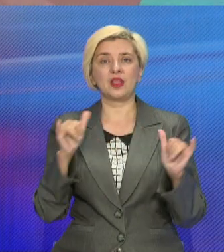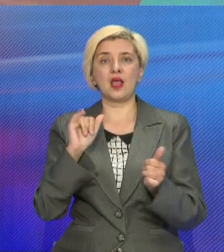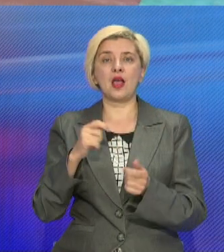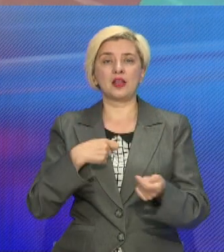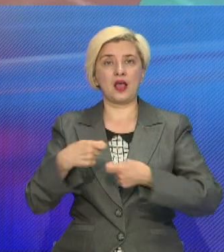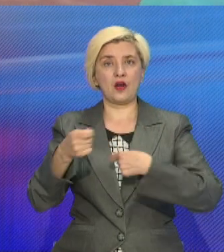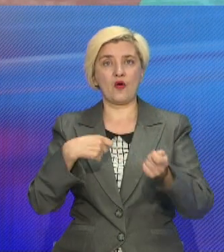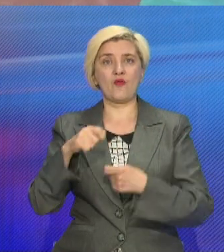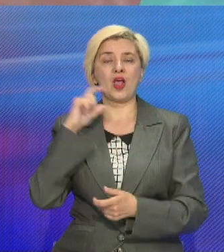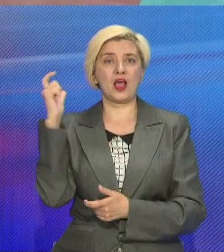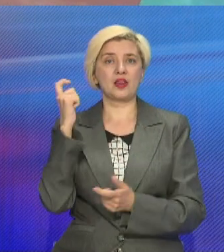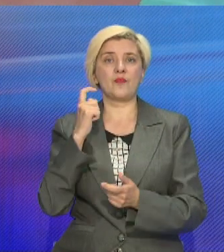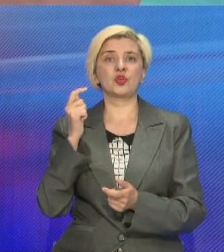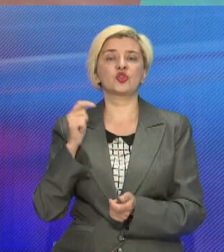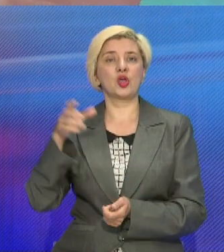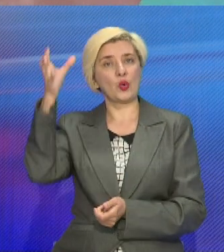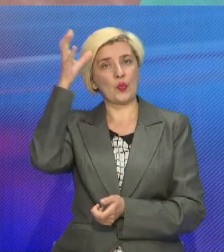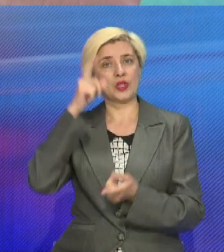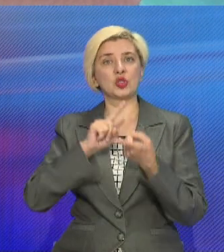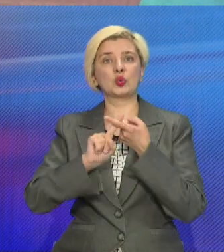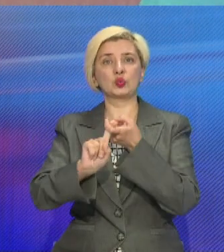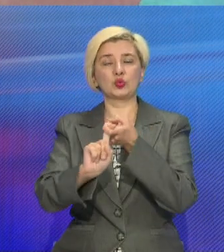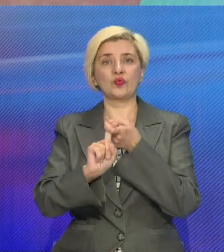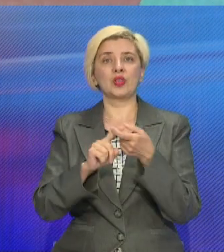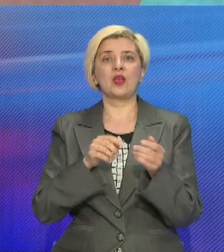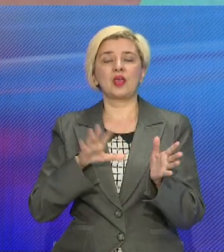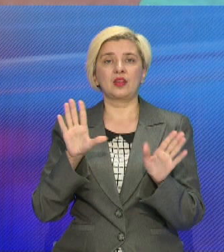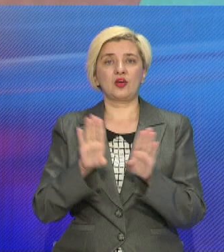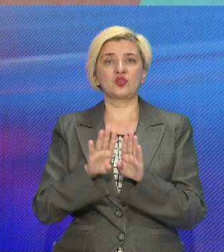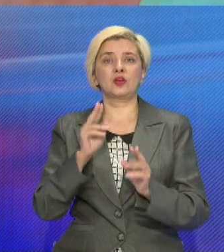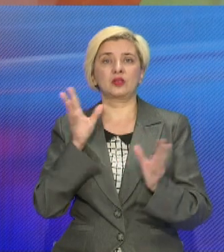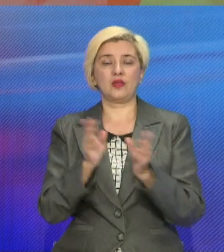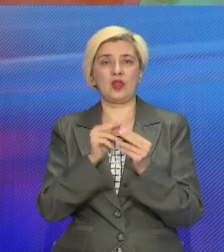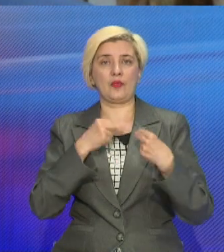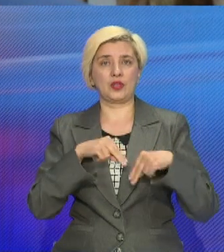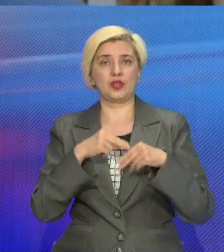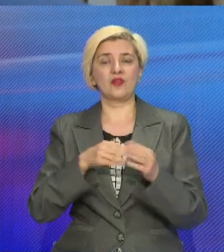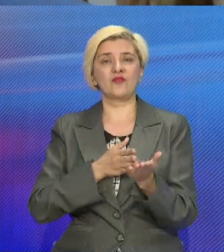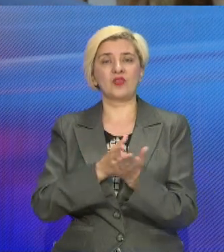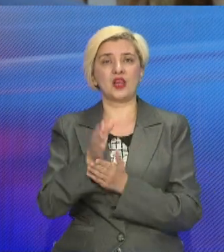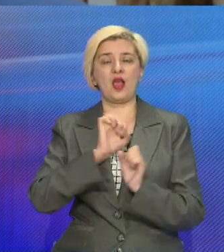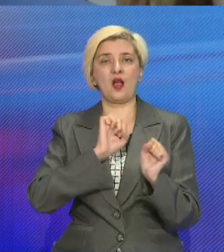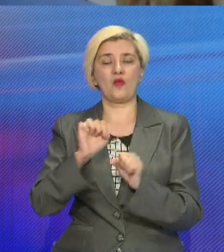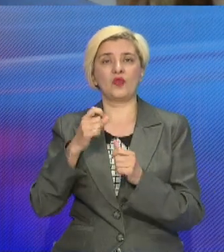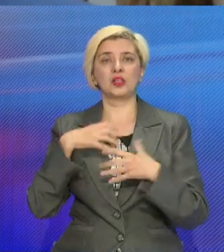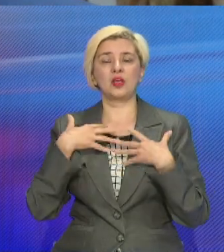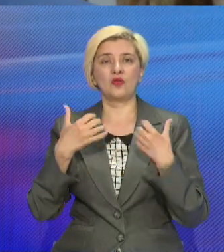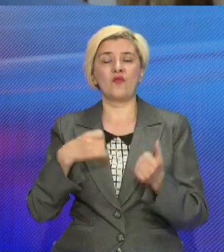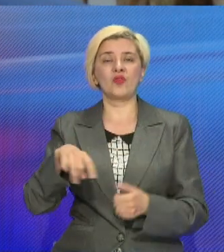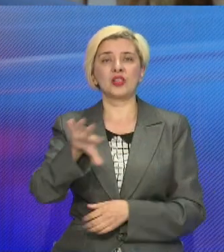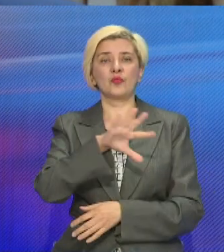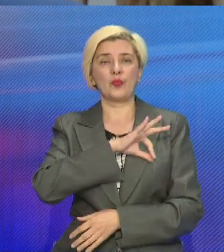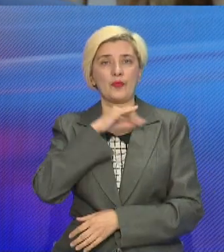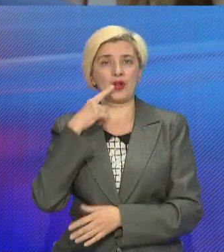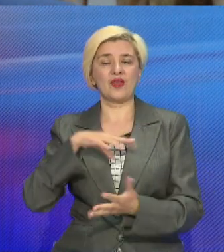гандлево-экономичных и гуманитарных связей, а так само взаимодействие у сферы оховы здоровья. Республика Беларусь в целом, и